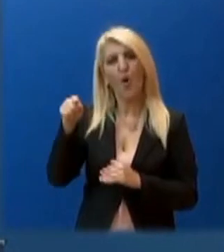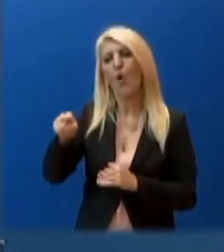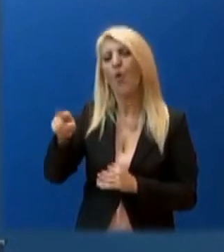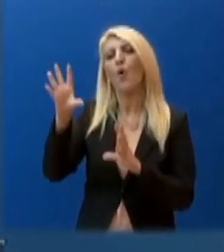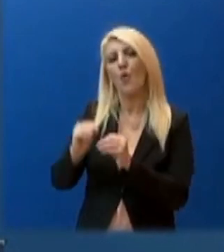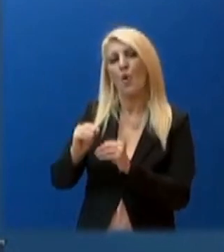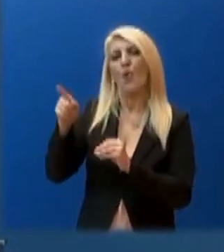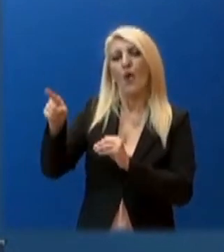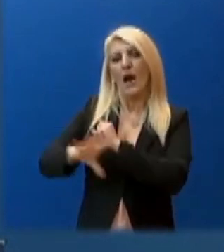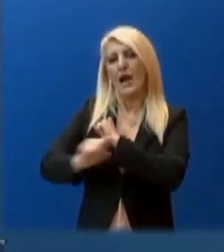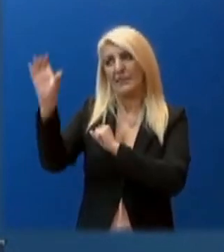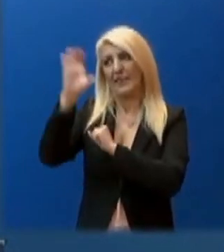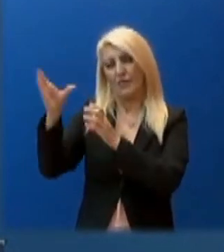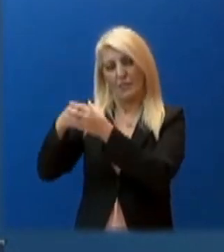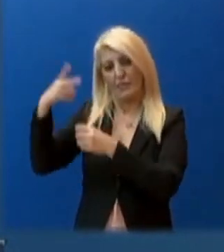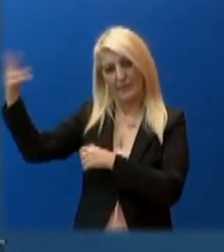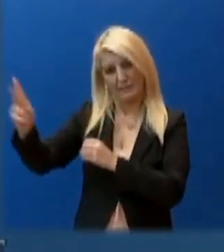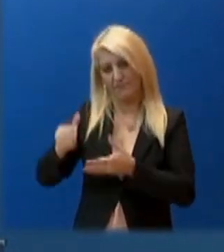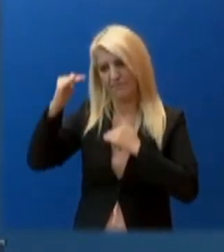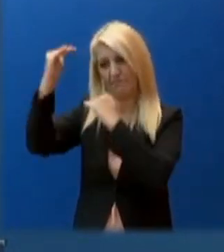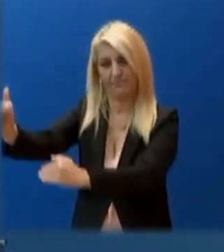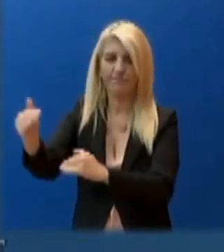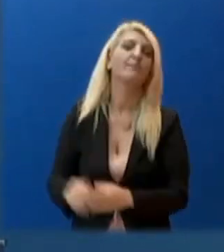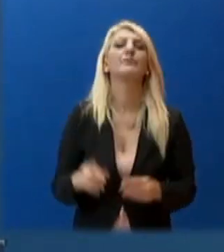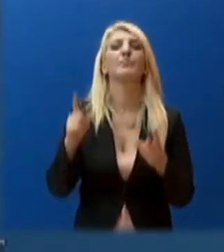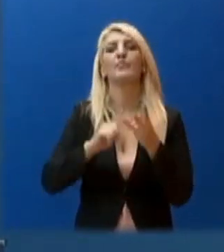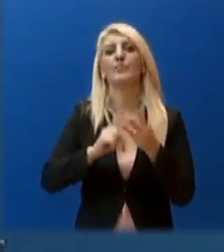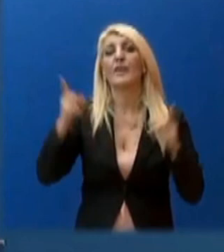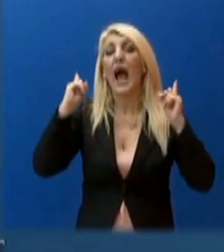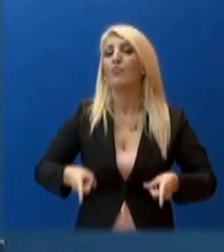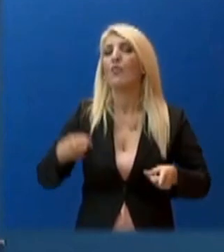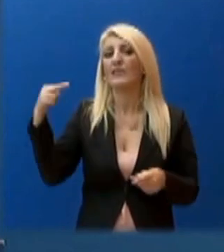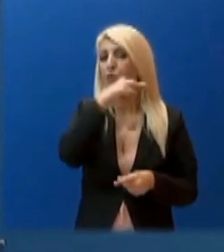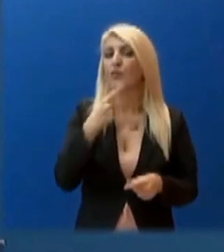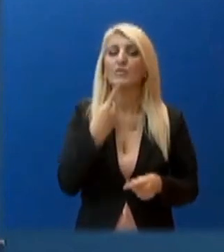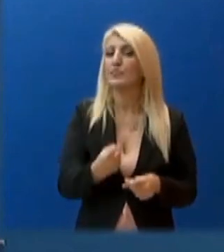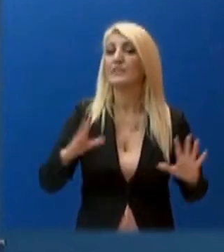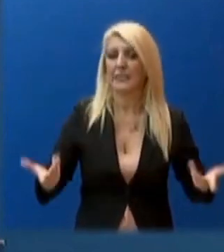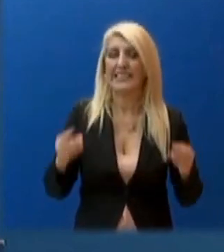σας ενημερώνω ότι εξαιτίας της πανδημίας του κορονοϊού, με απόφαση του Πρωθυπουργού,